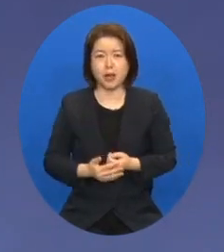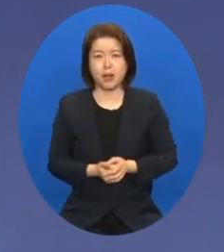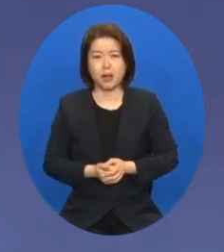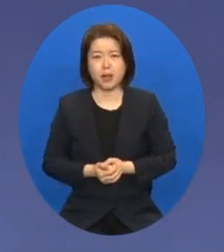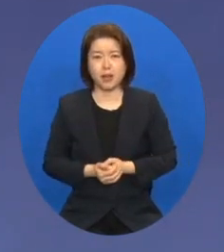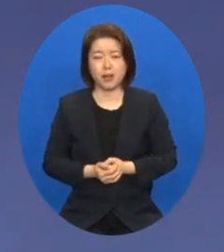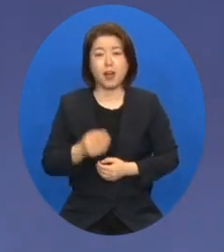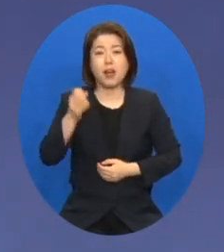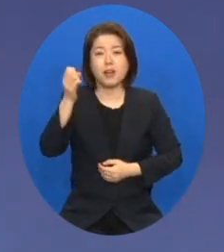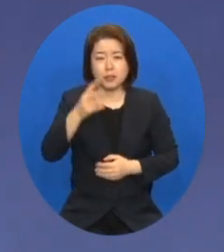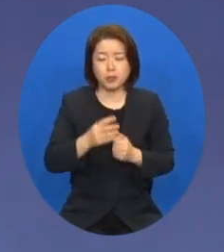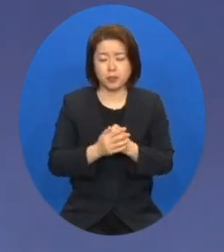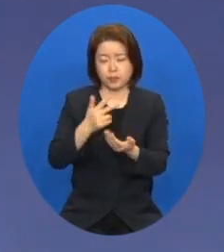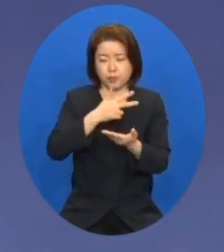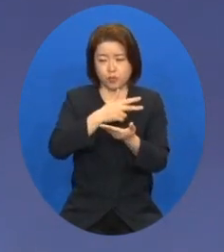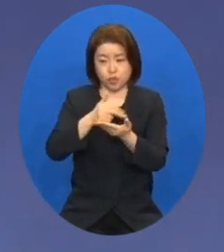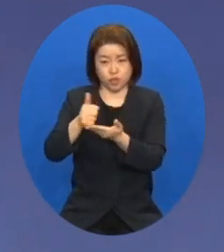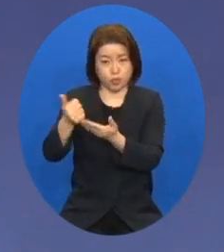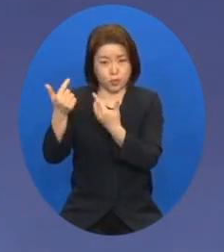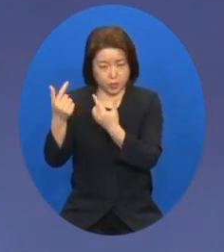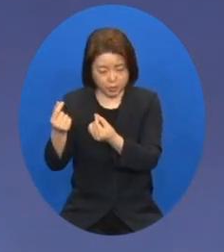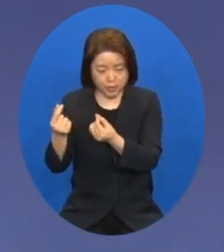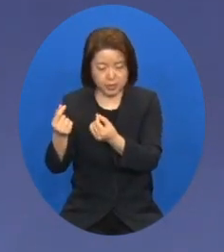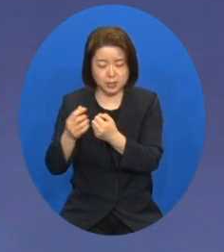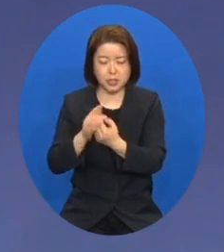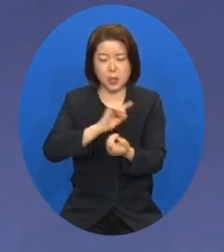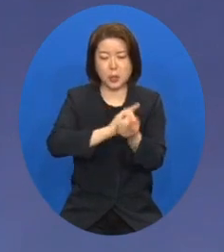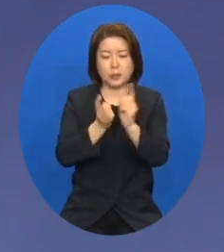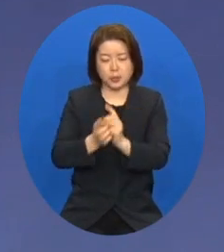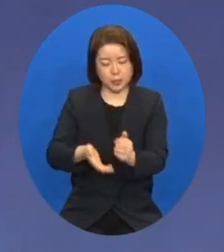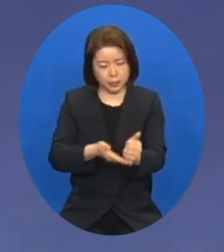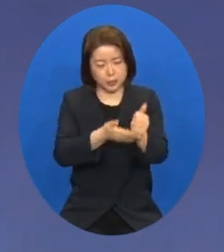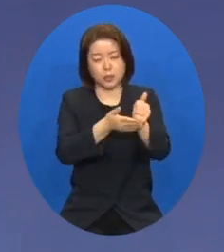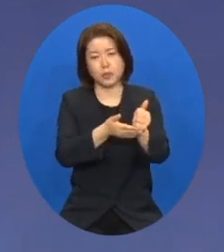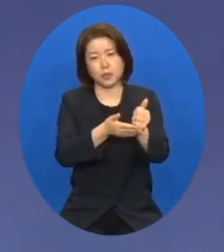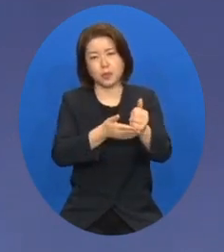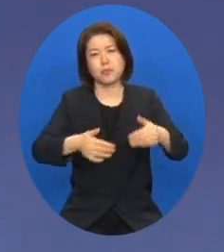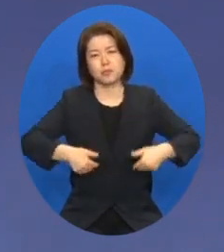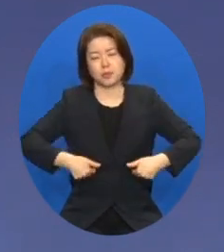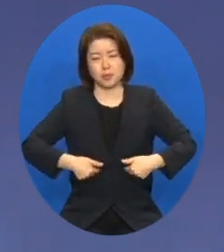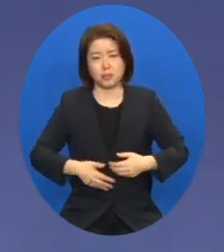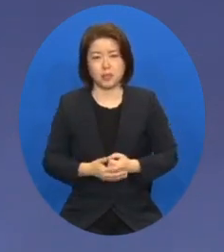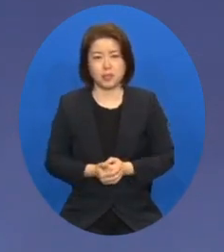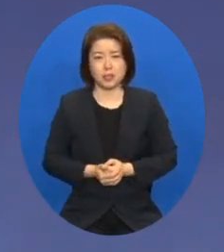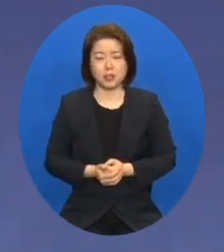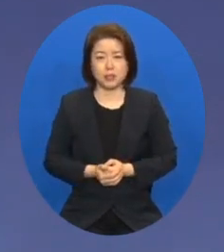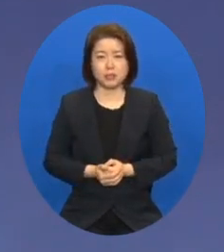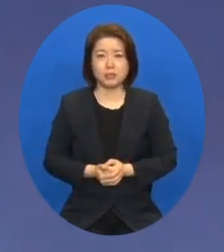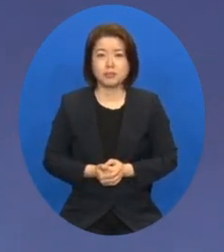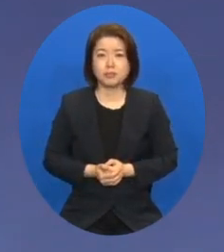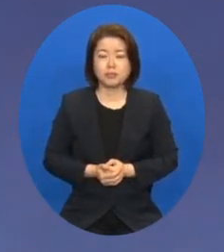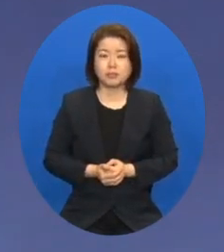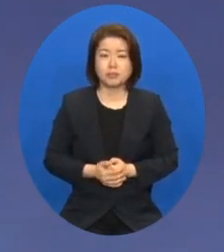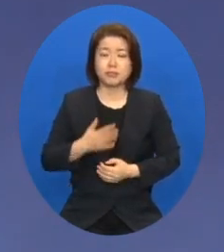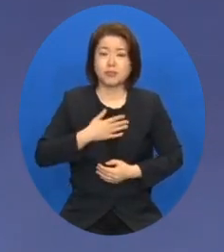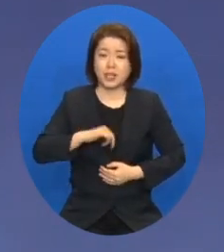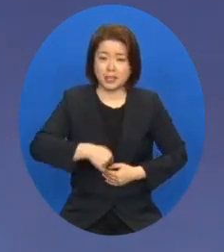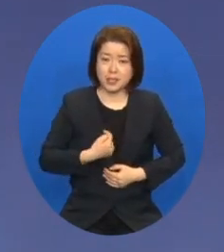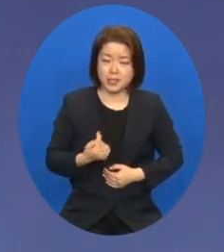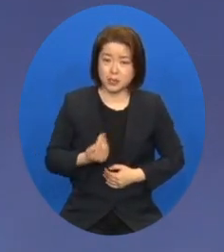그리고 주님께 하듯이 선언을 섬기는 겁니다 그러면 우리 자신도